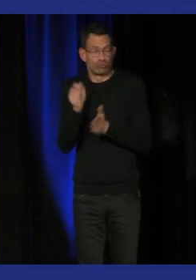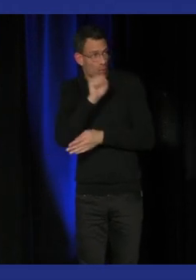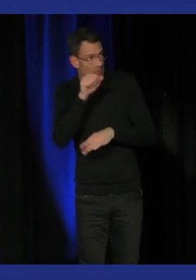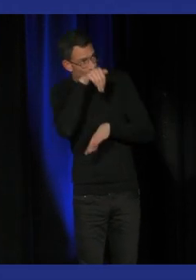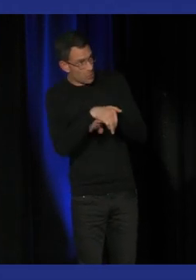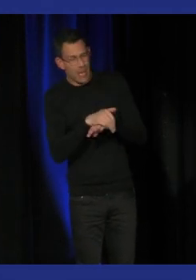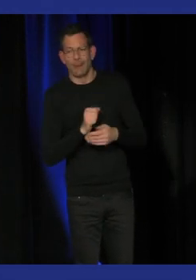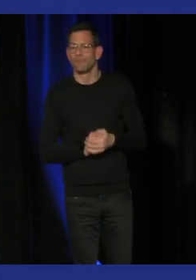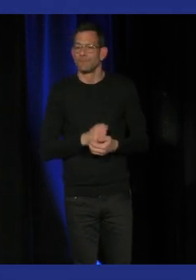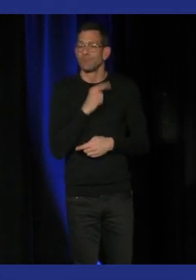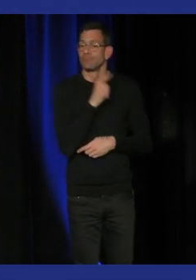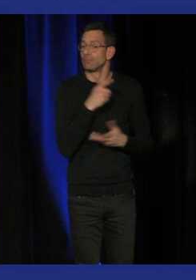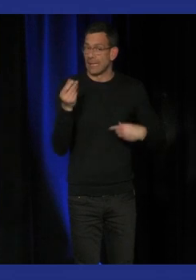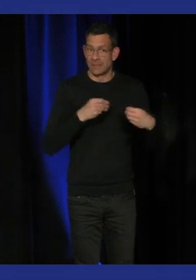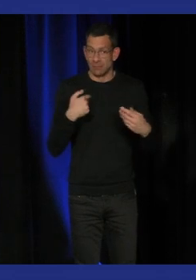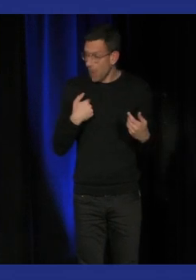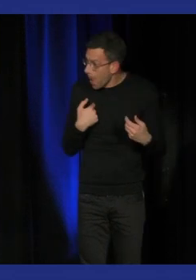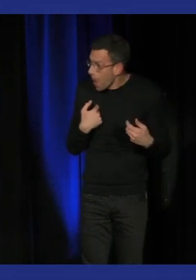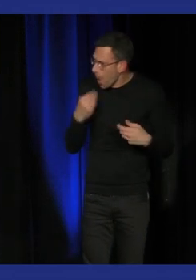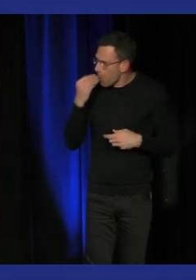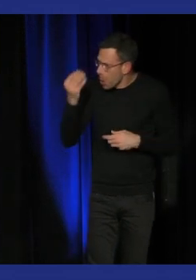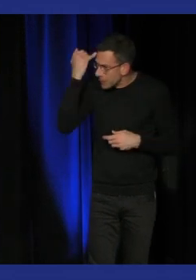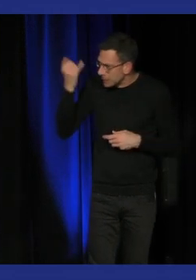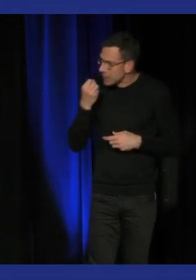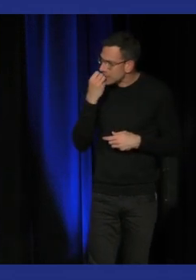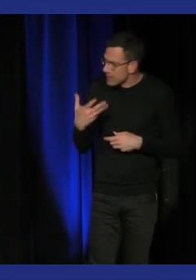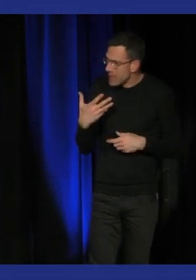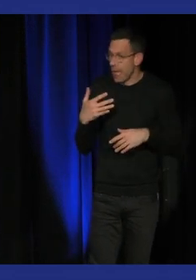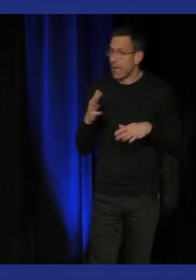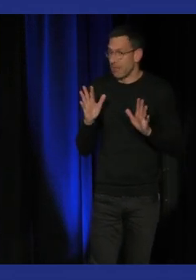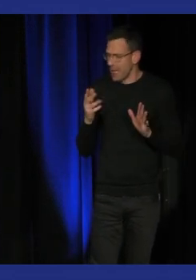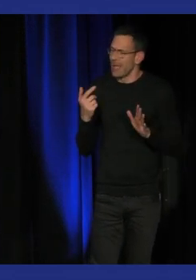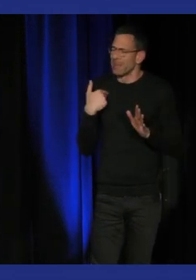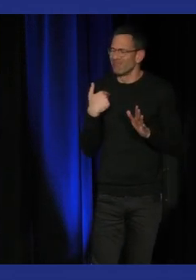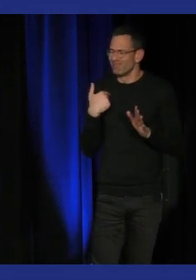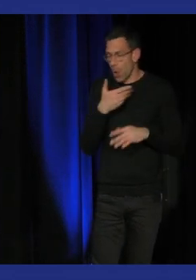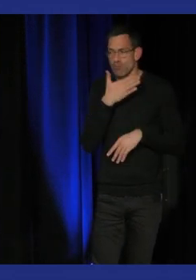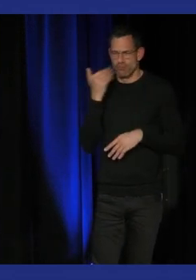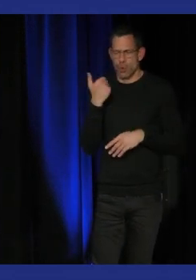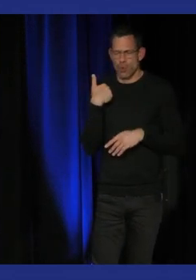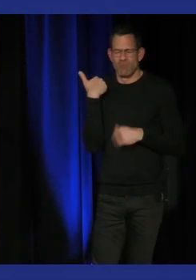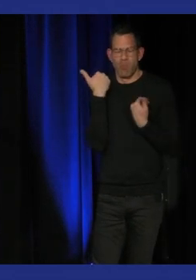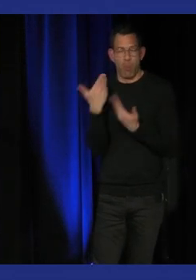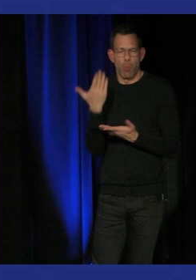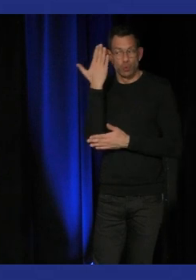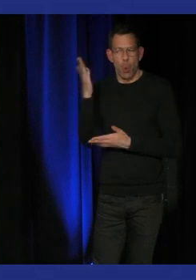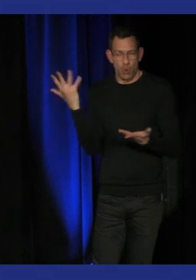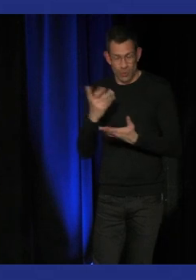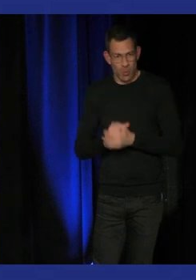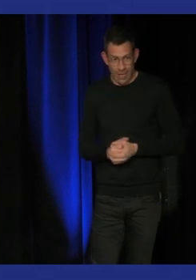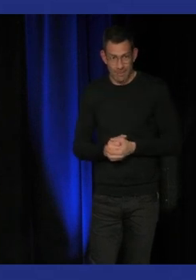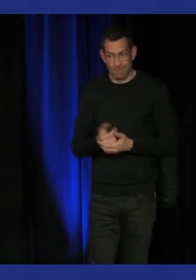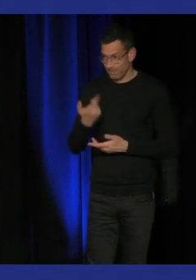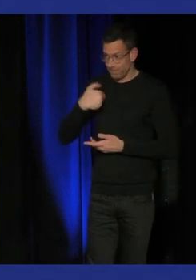etc. Alors le directeur dit ah, mais c'est une très bonne idée, mais je vais vous en proposer une encore meilleure. Ce que je vais faire, c'est que on